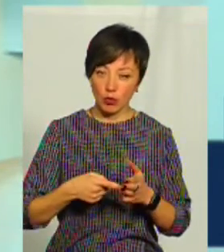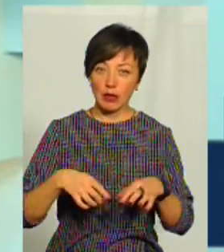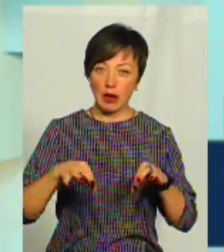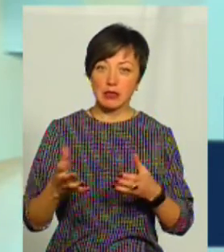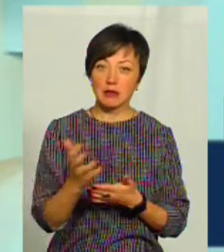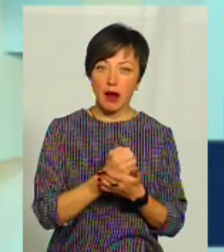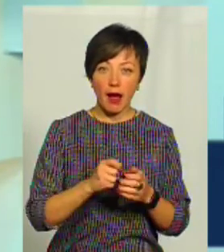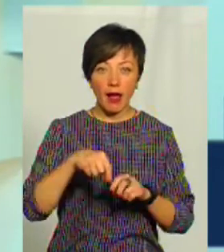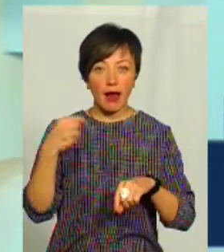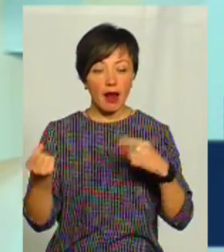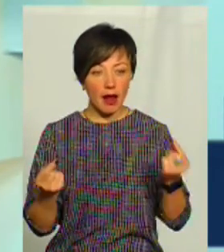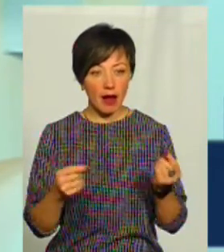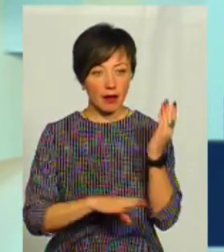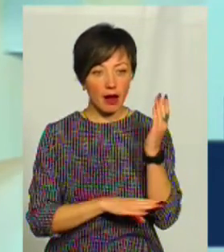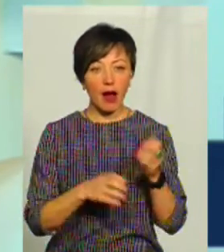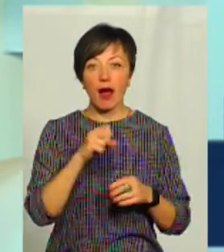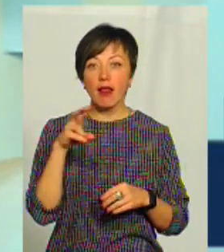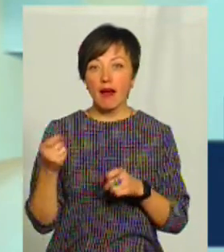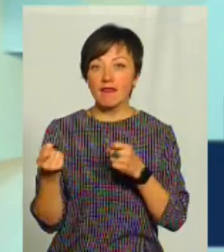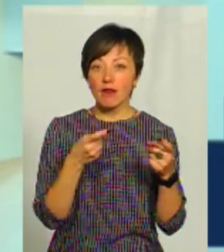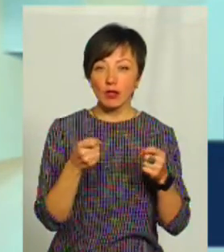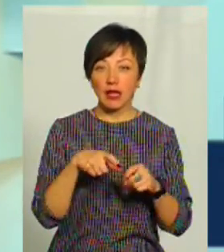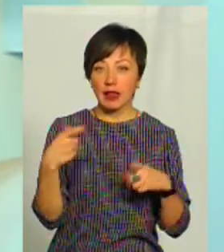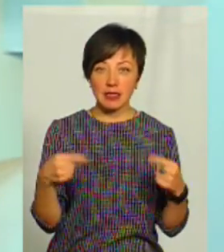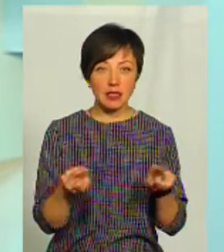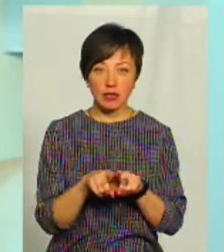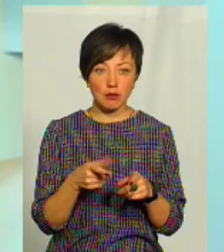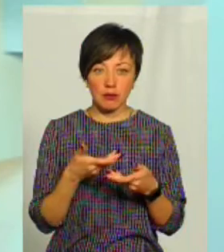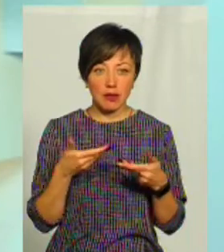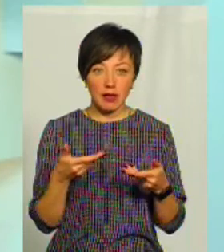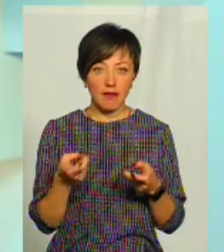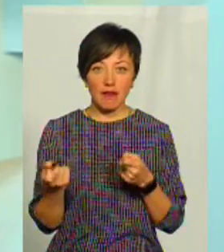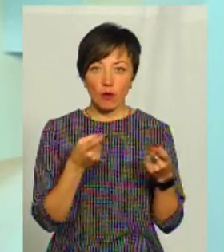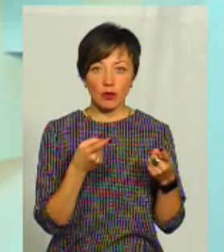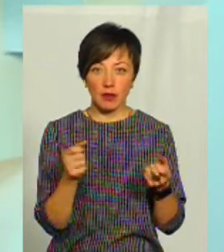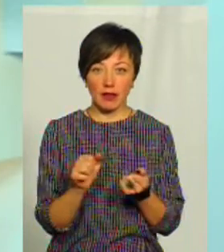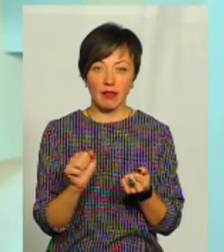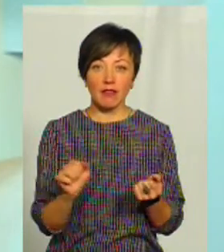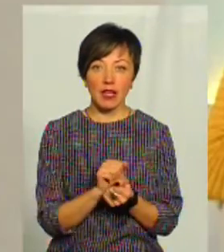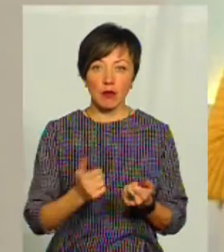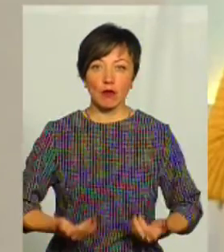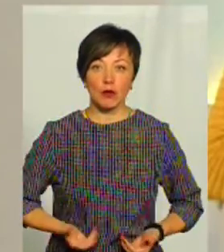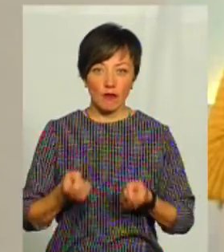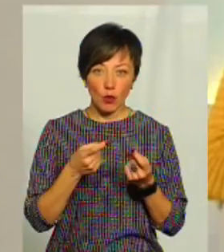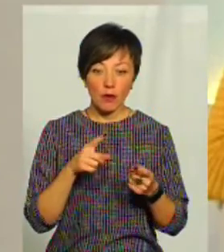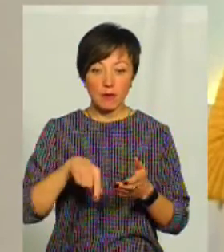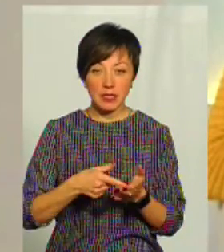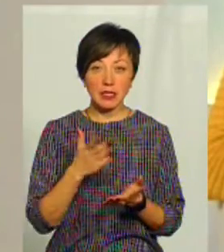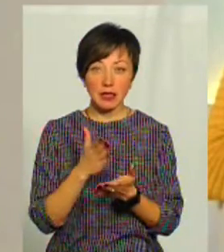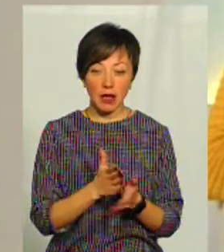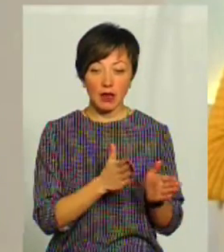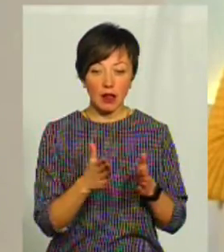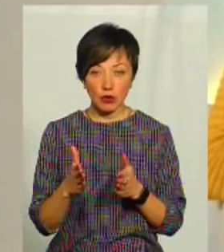гілля. Але вивозити листя – це теж. Ну, ми ж не вивозимо тверді побутові відходи, тому що в місті